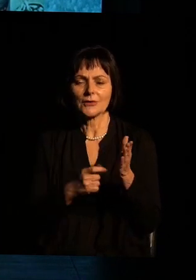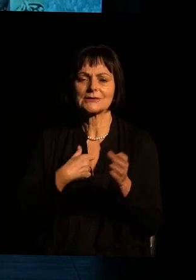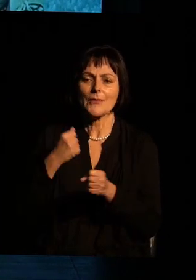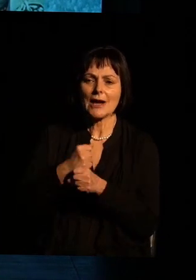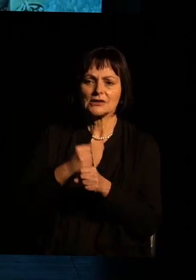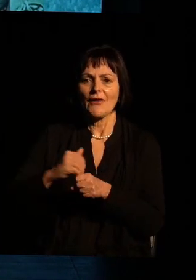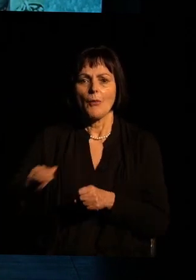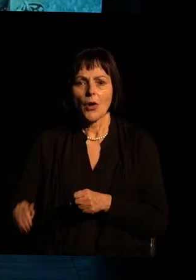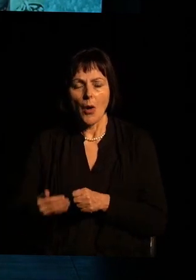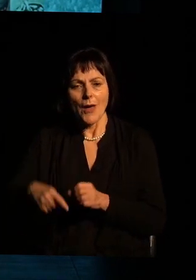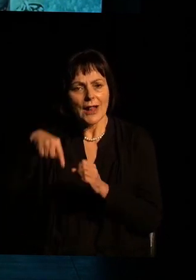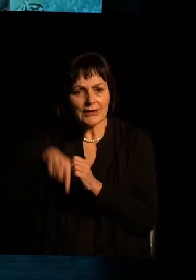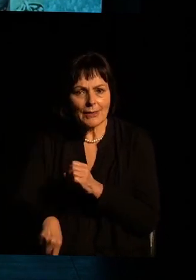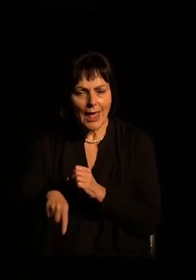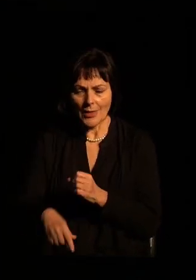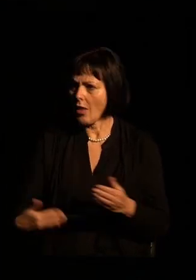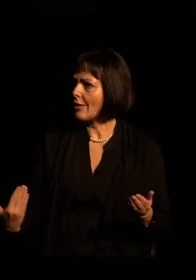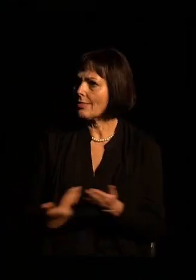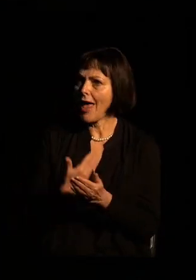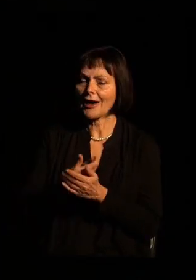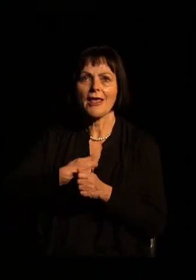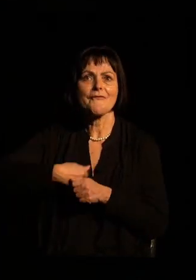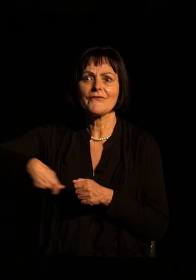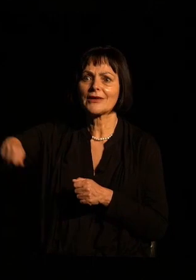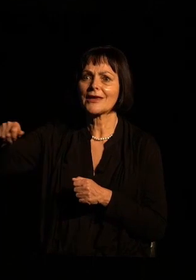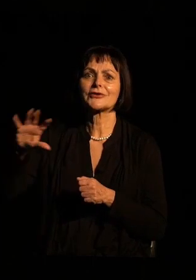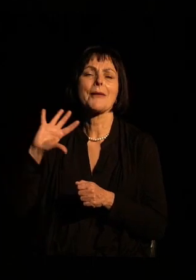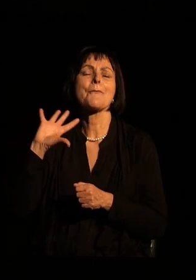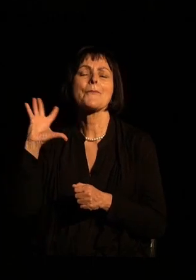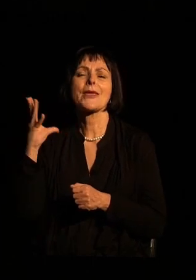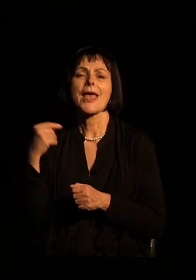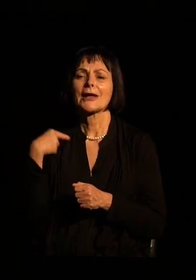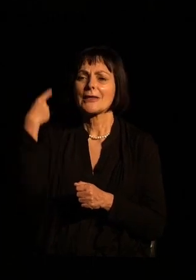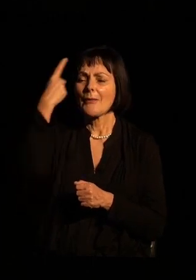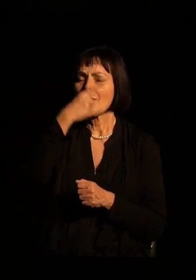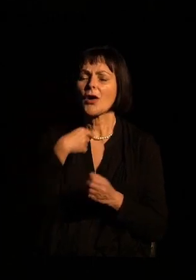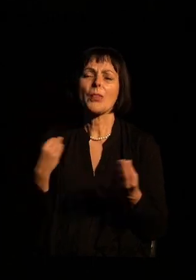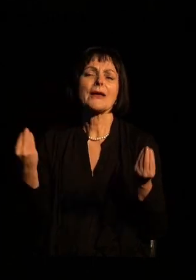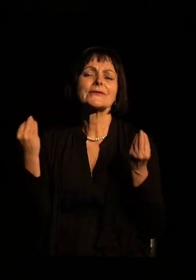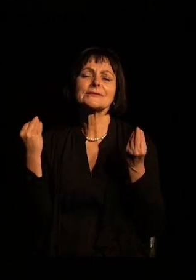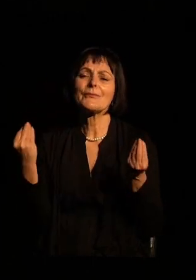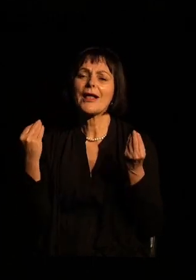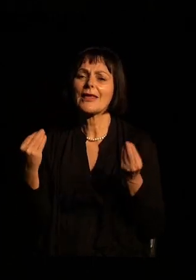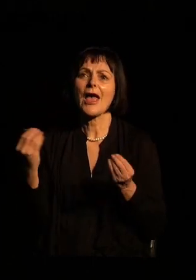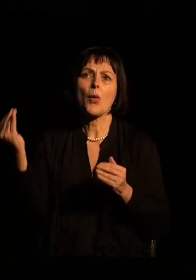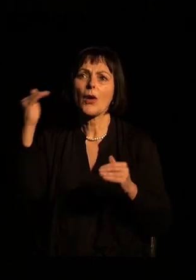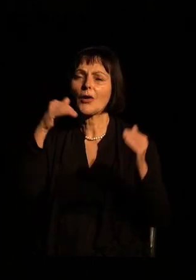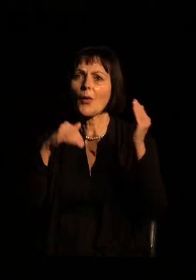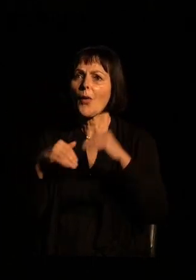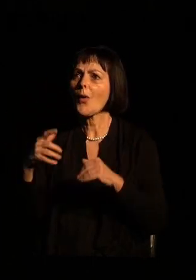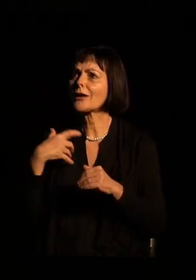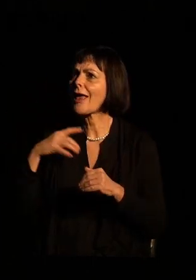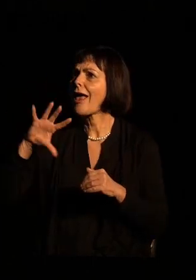na kopalni i na dole. No i nagle wyjeżdżam, no piękna pogoda, piękne, wspaniałe góry,